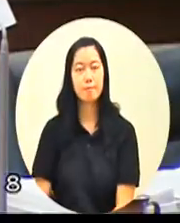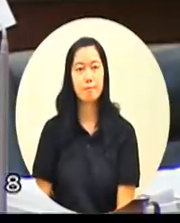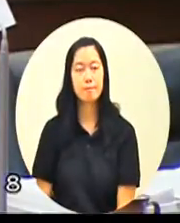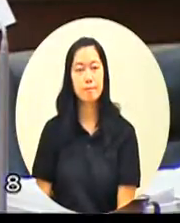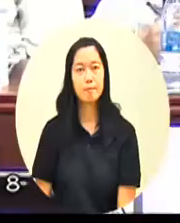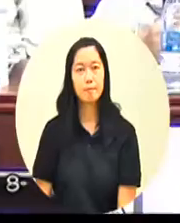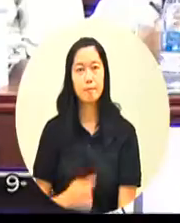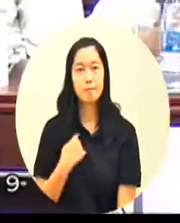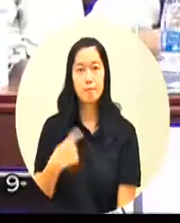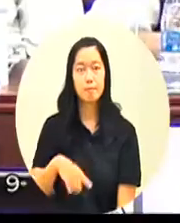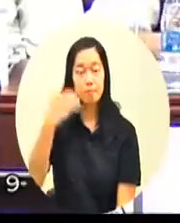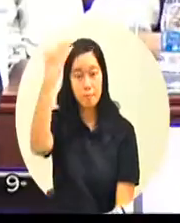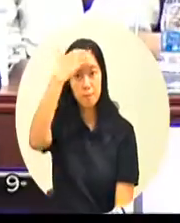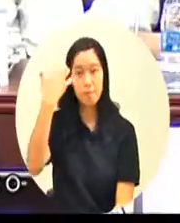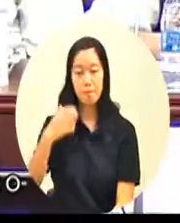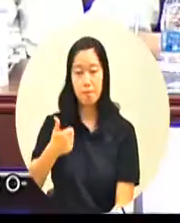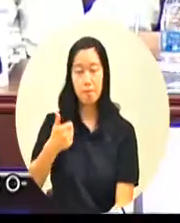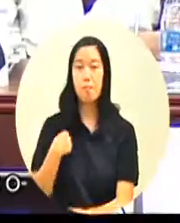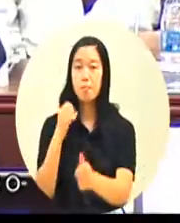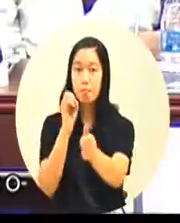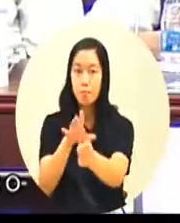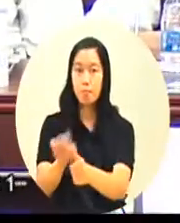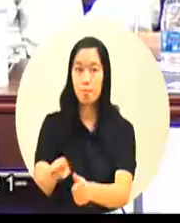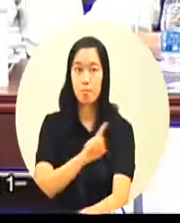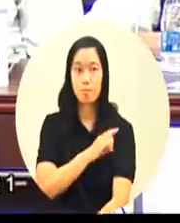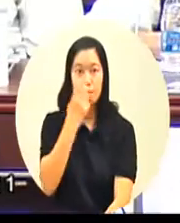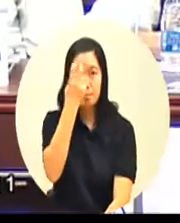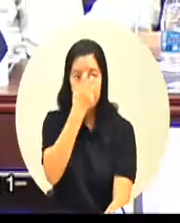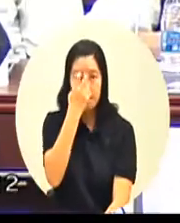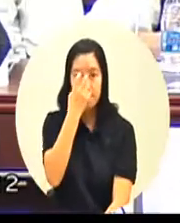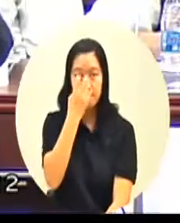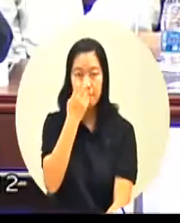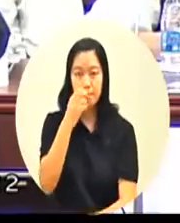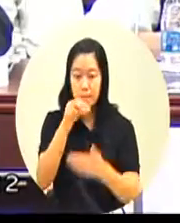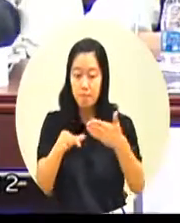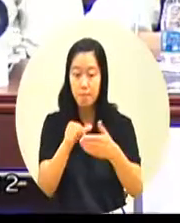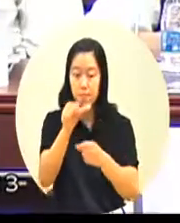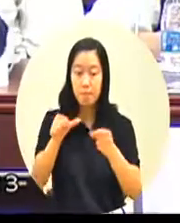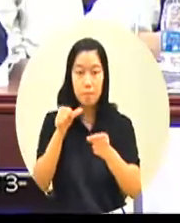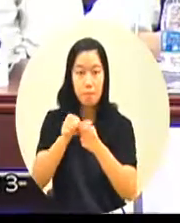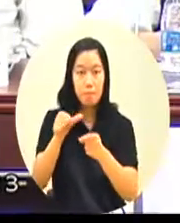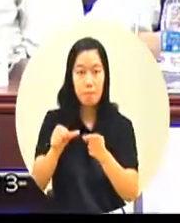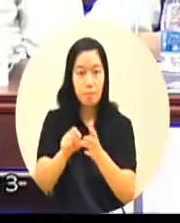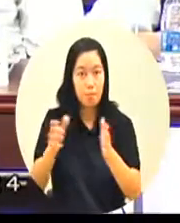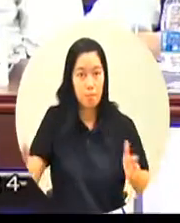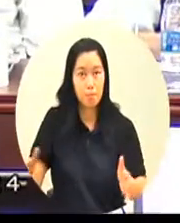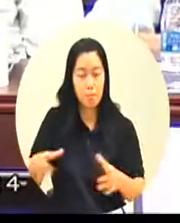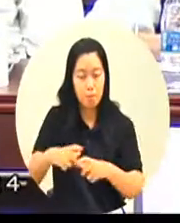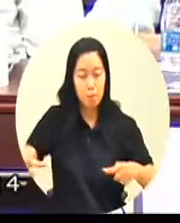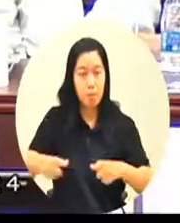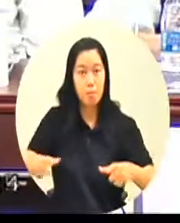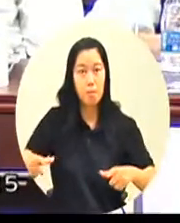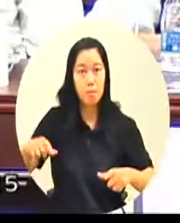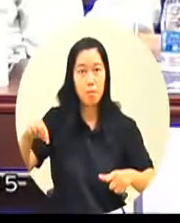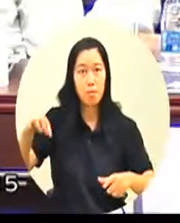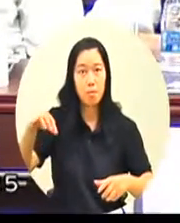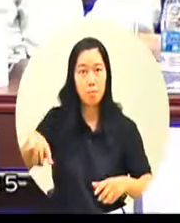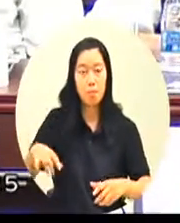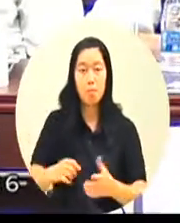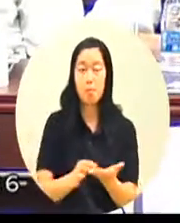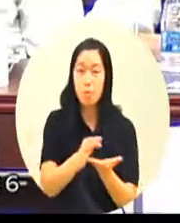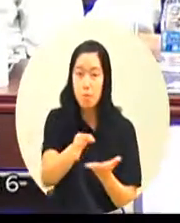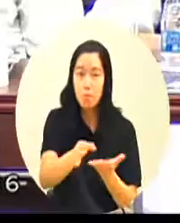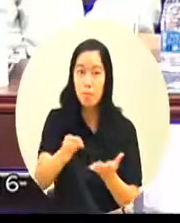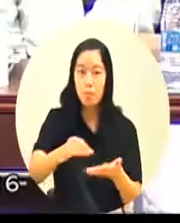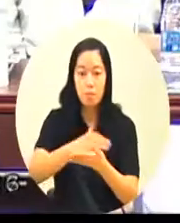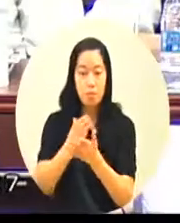我跟郑议员说明哈。 对， 我们自治条例五年的期限是有关这个范围之内的申购的各项